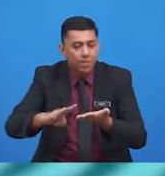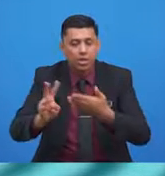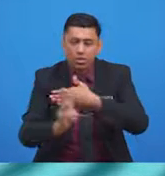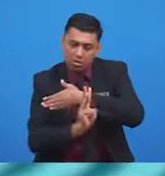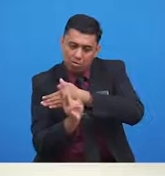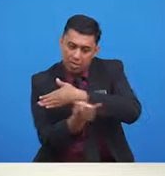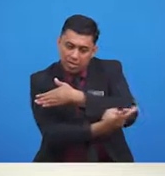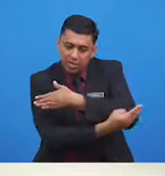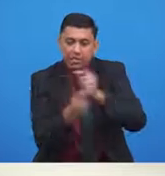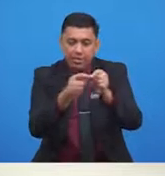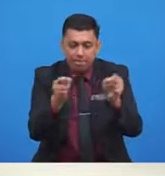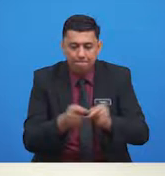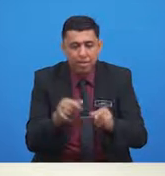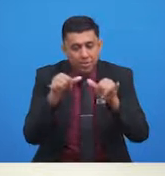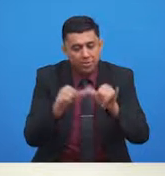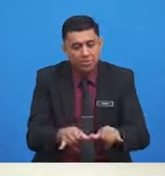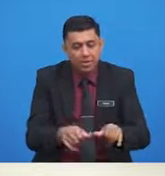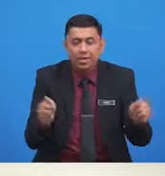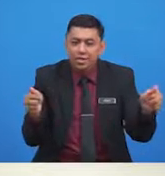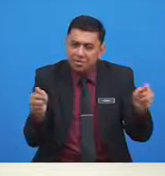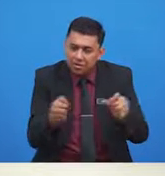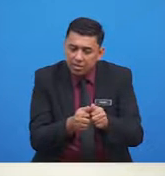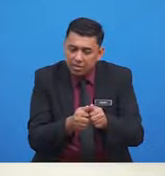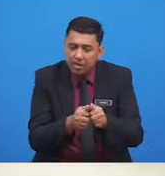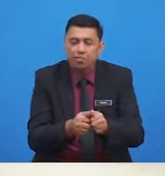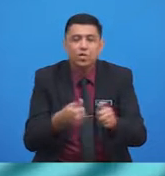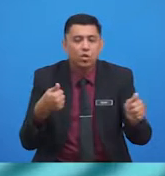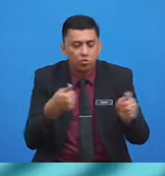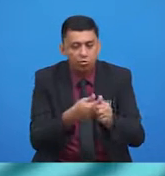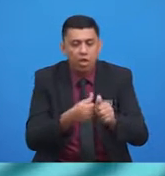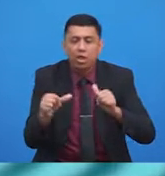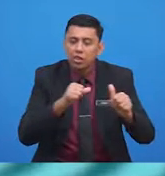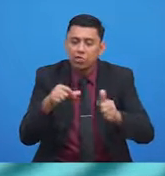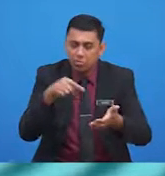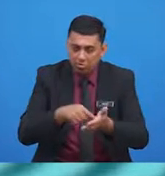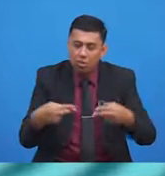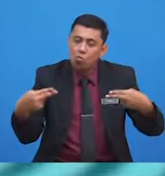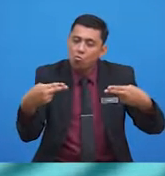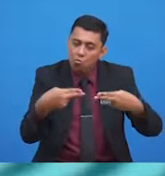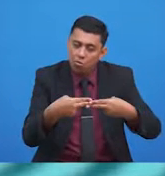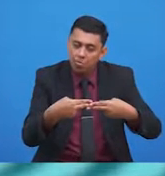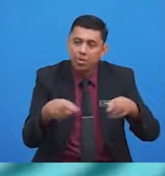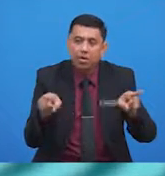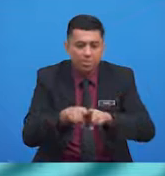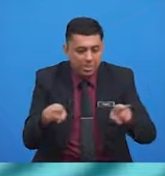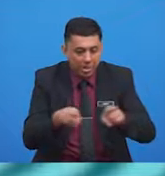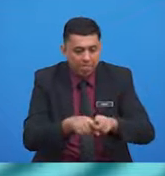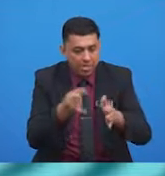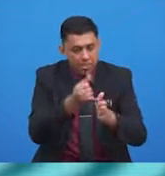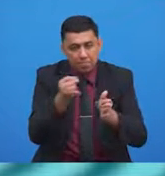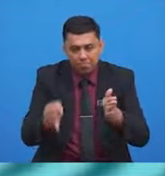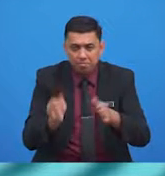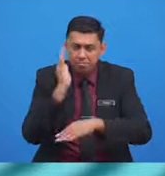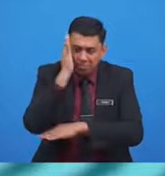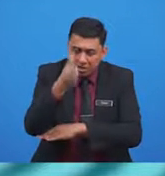tempat tinggal. Dengan penglibatan seperti ini, hubungan kita bersama jiran